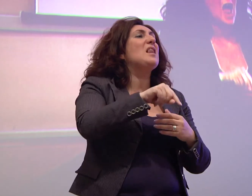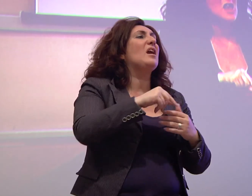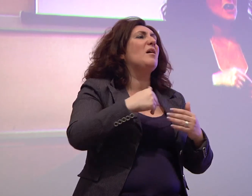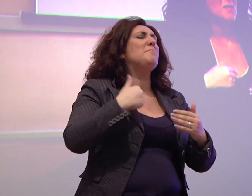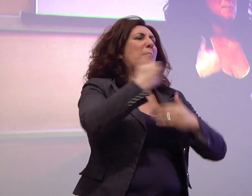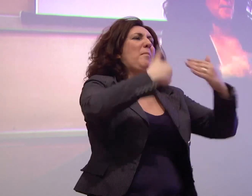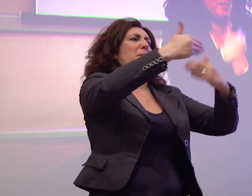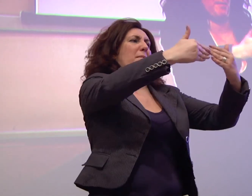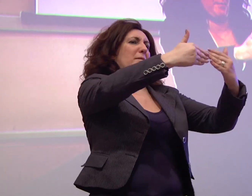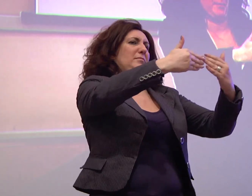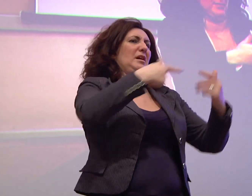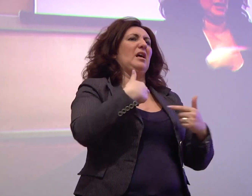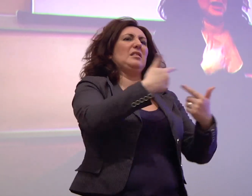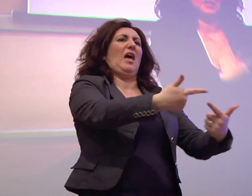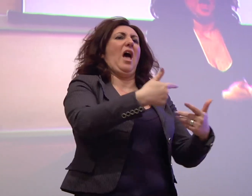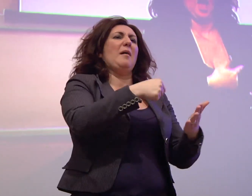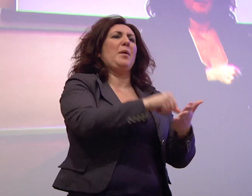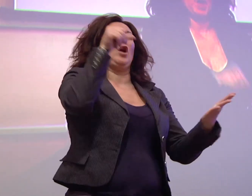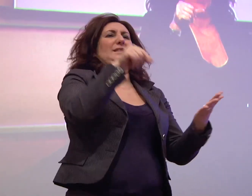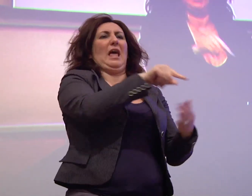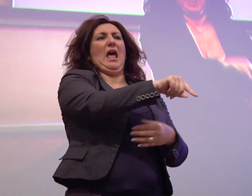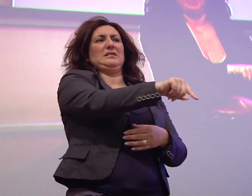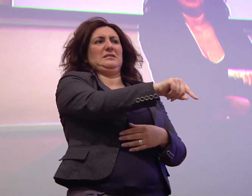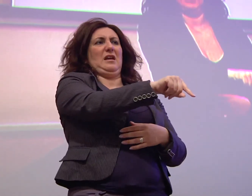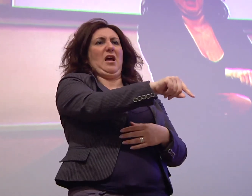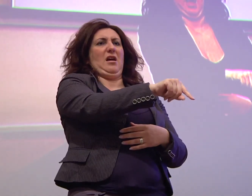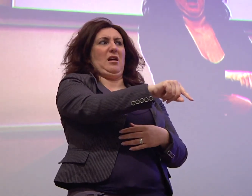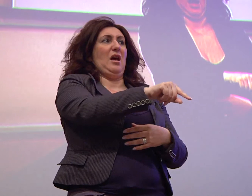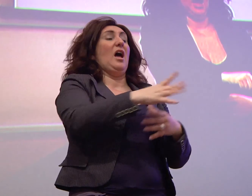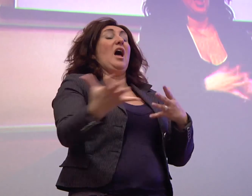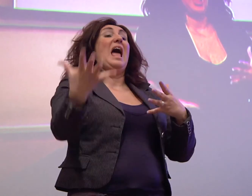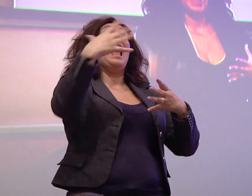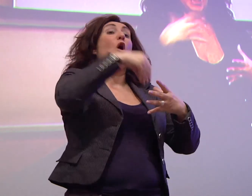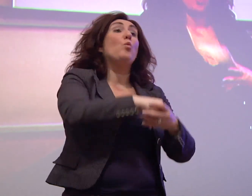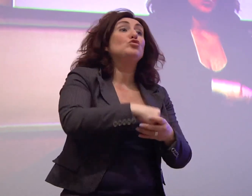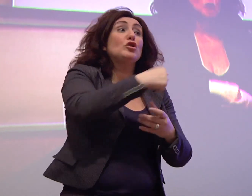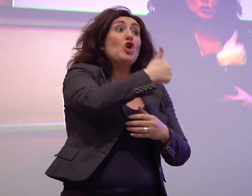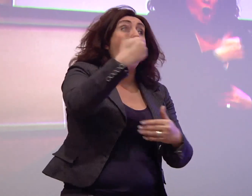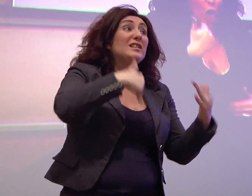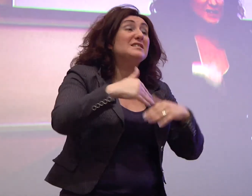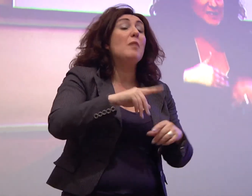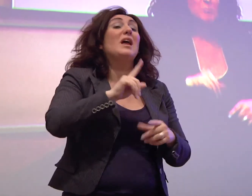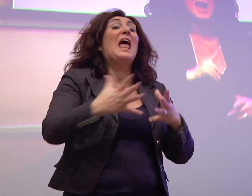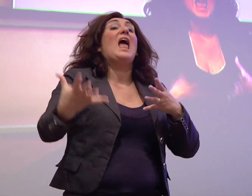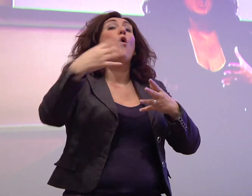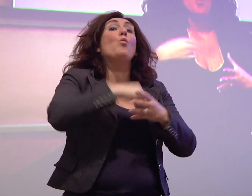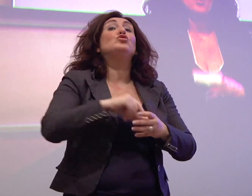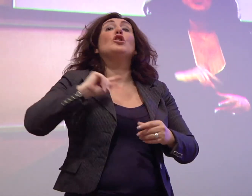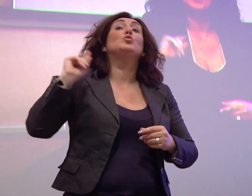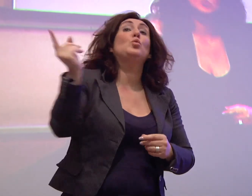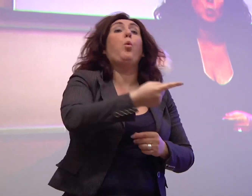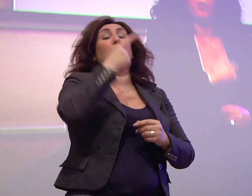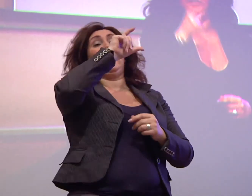inclusiva non solo nei confronti dei cittadini disabili, ma inclusiva nei confronti di tutti i cittadini che fanno parte di questa